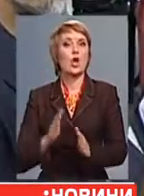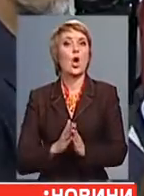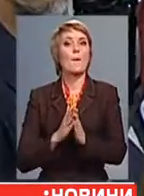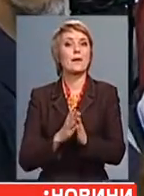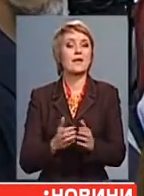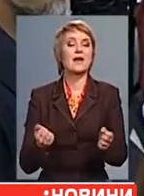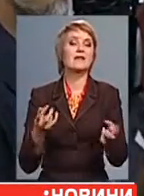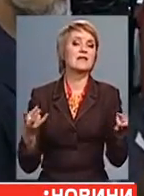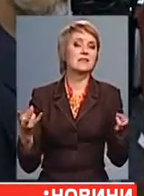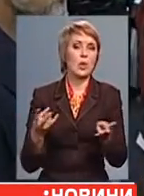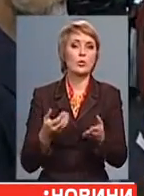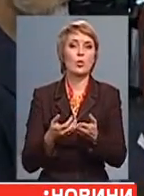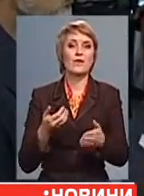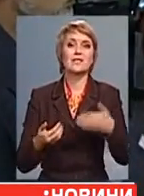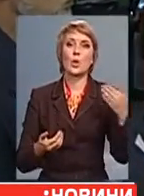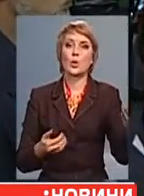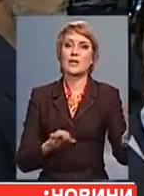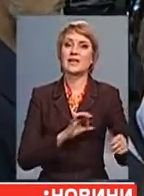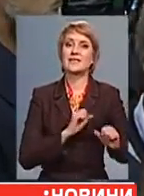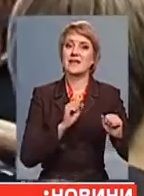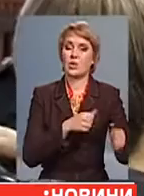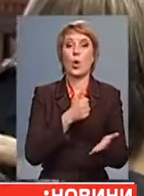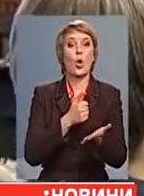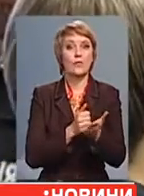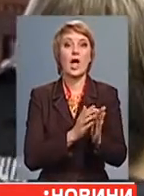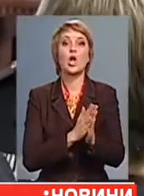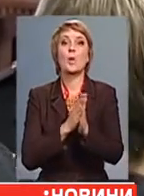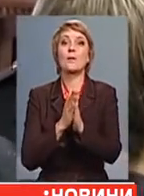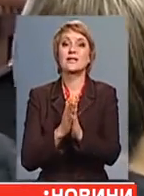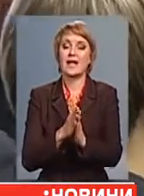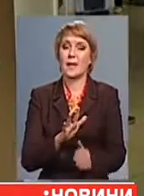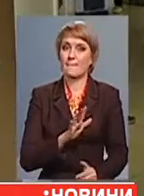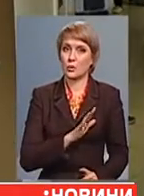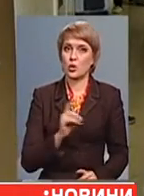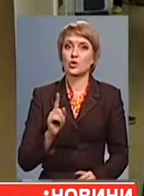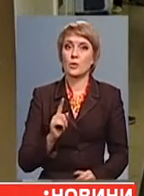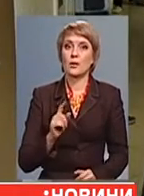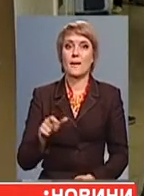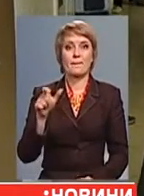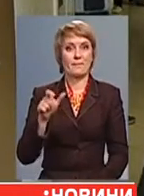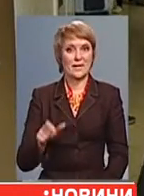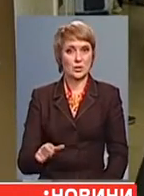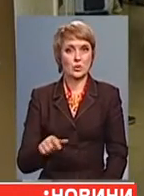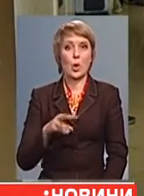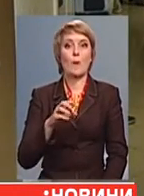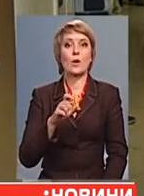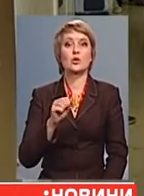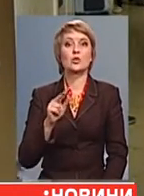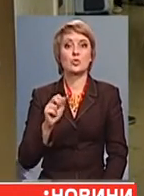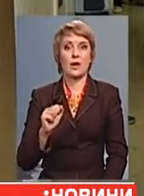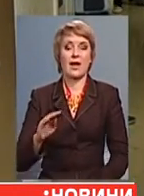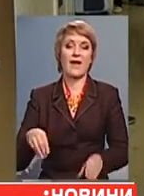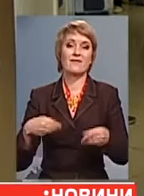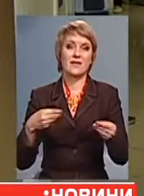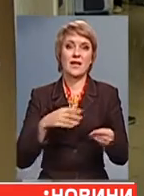буде завгодно від сторони захисту. Одним з головних клопотань було те, щоб підсудного Мосійчука